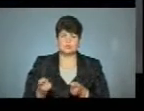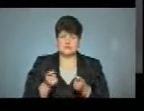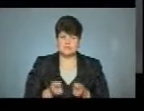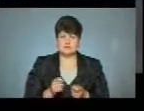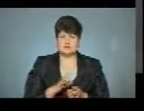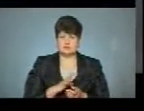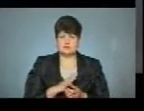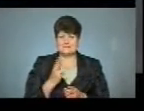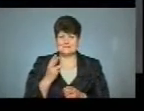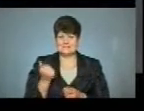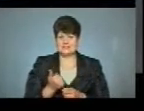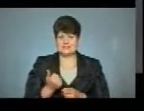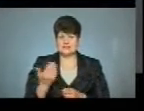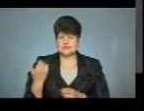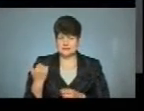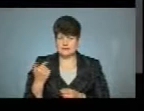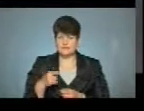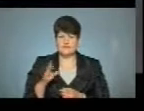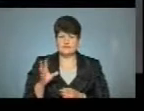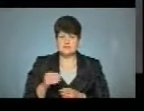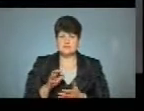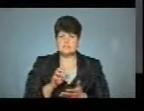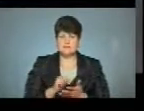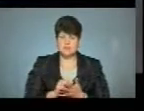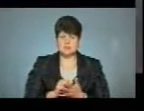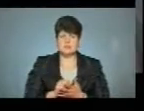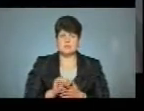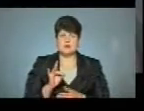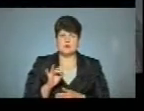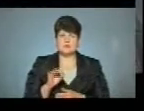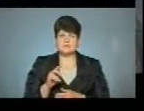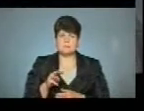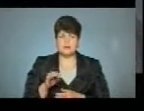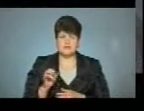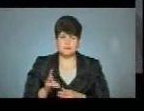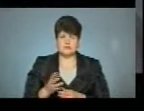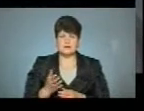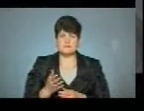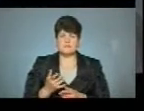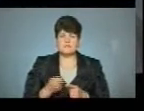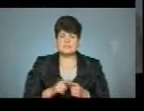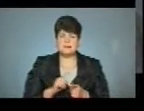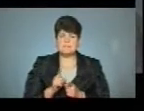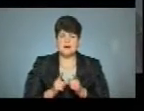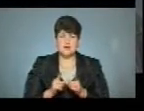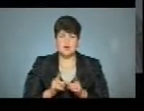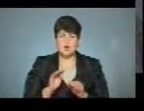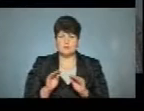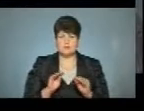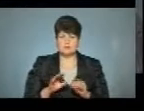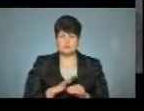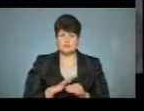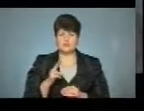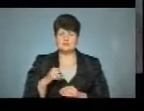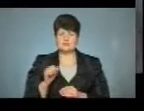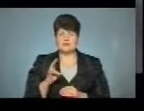десь 3 тижні тому назад. Воно все займалося час розмитнення. Дані вони переобладнання відбувалося в данських школах. Відповідно, вони